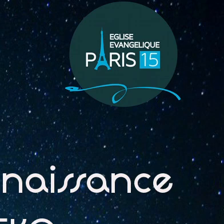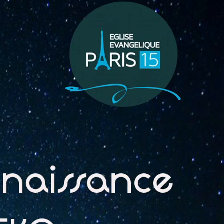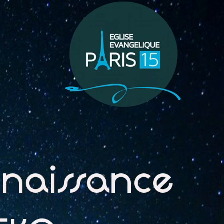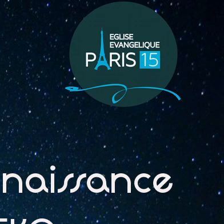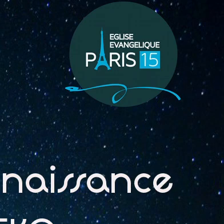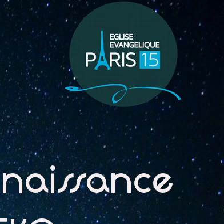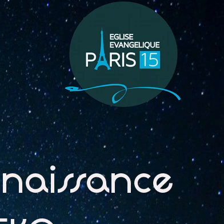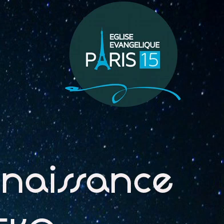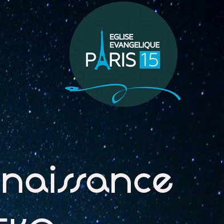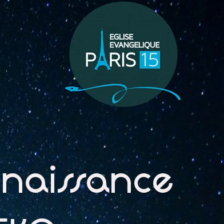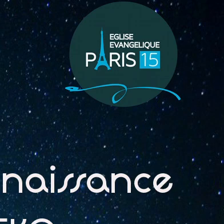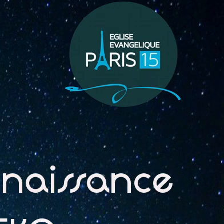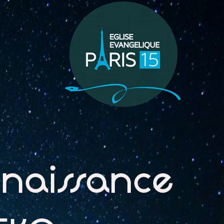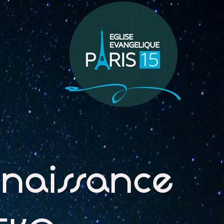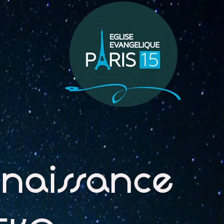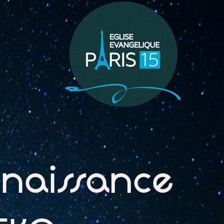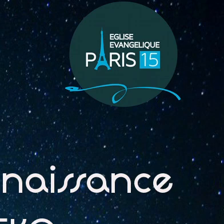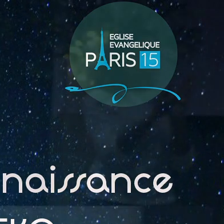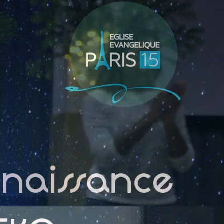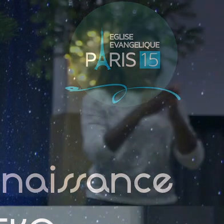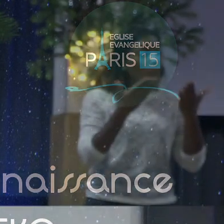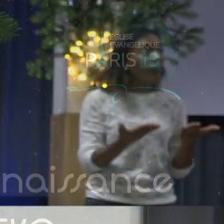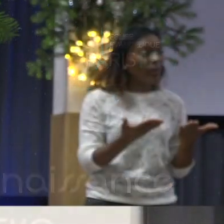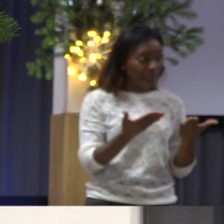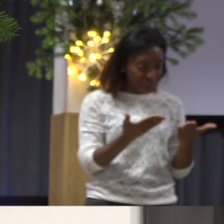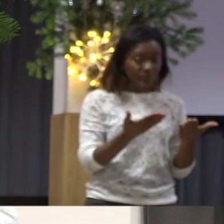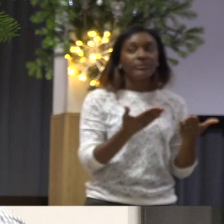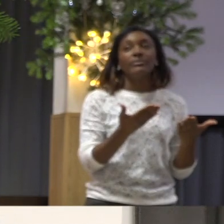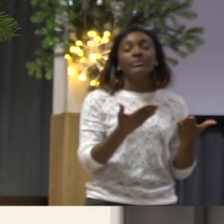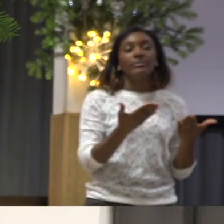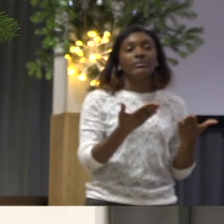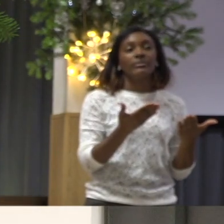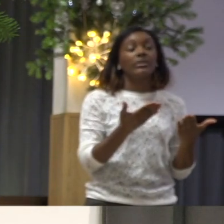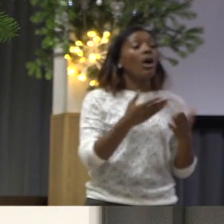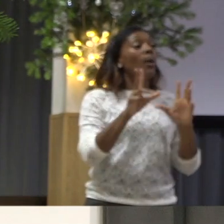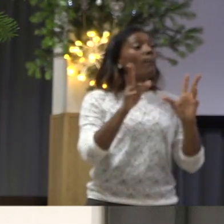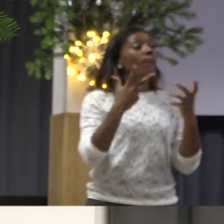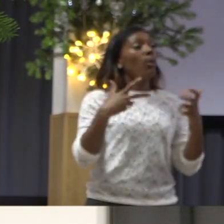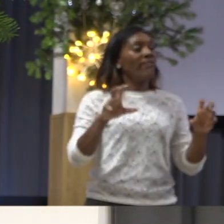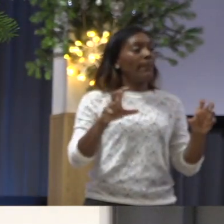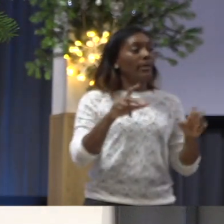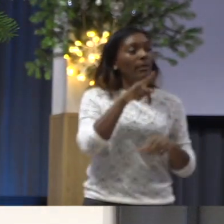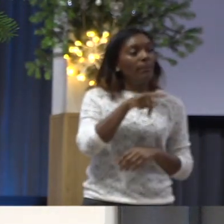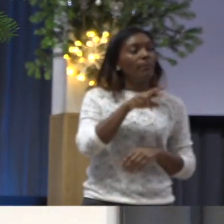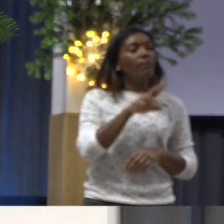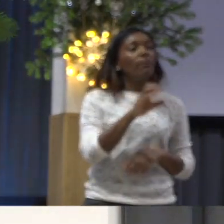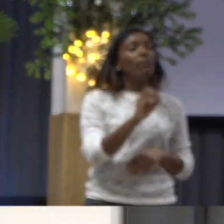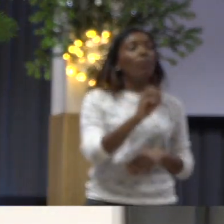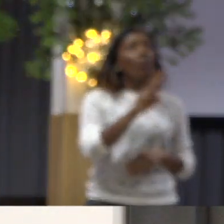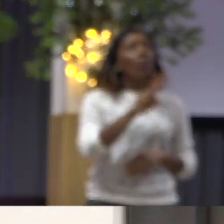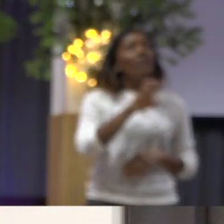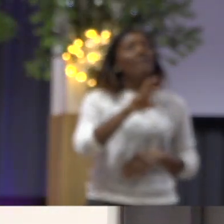Prenez votre Bible, s'il vous plaît, dans le livre des Proverbes.